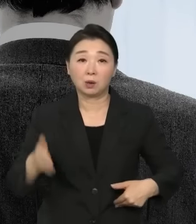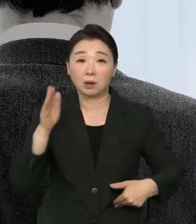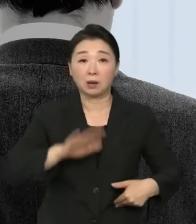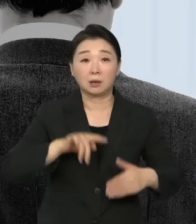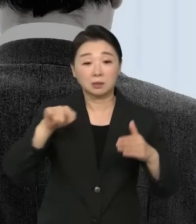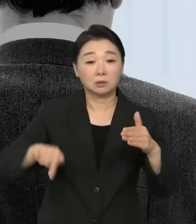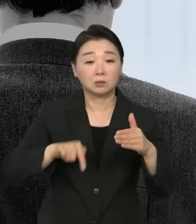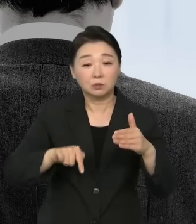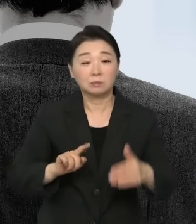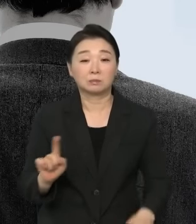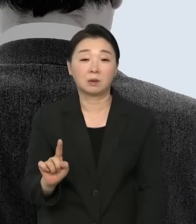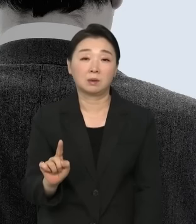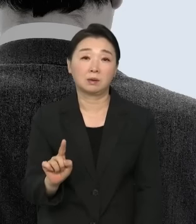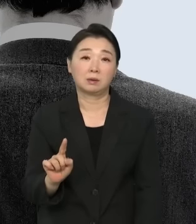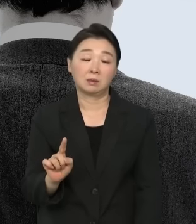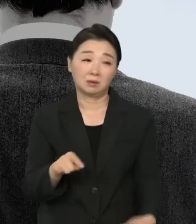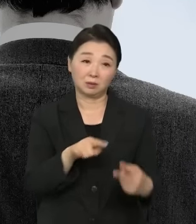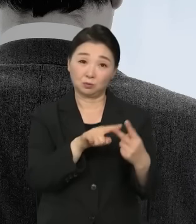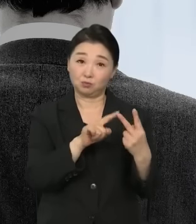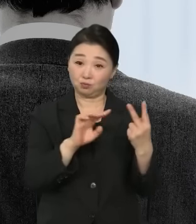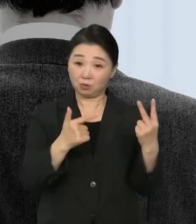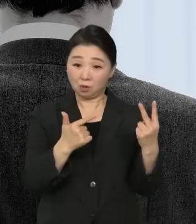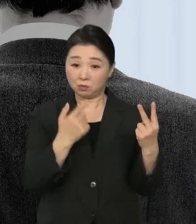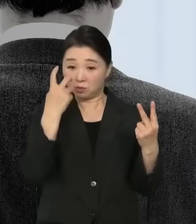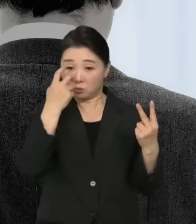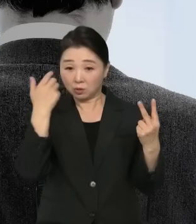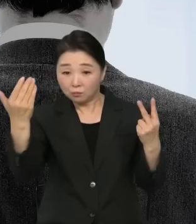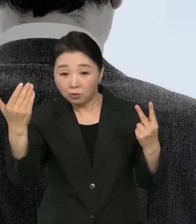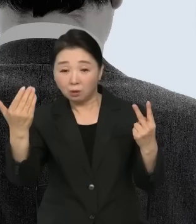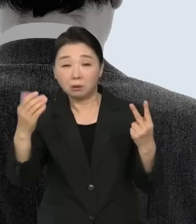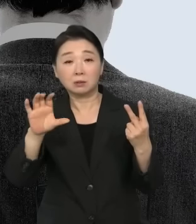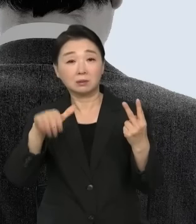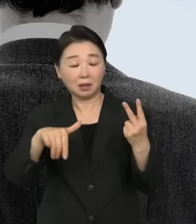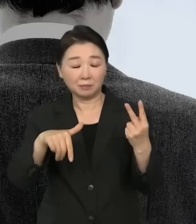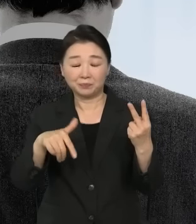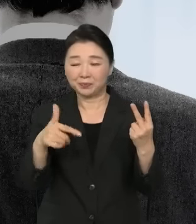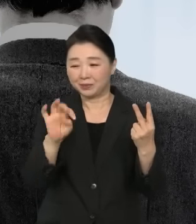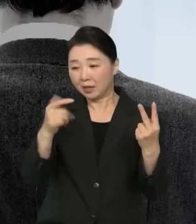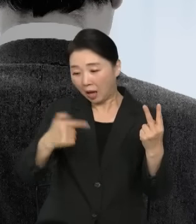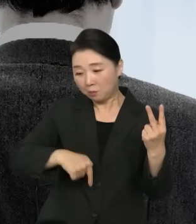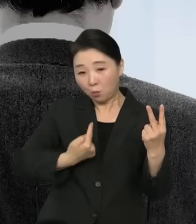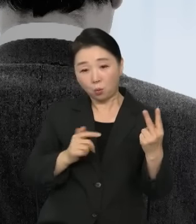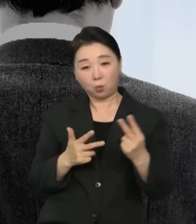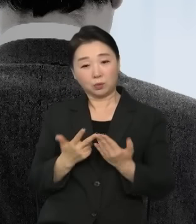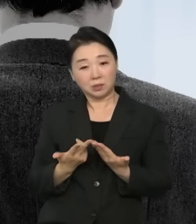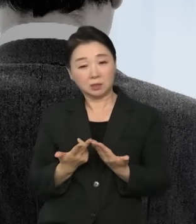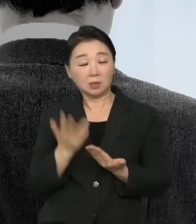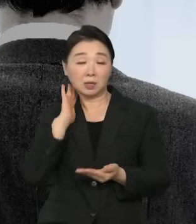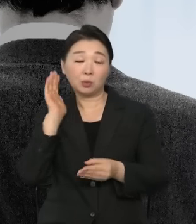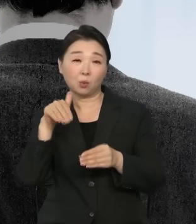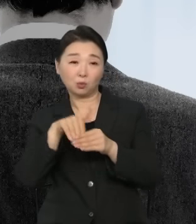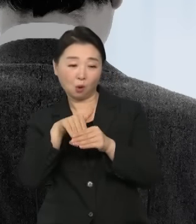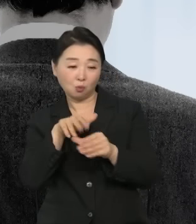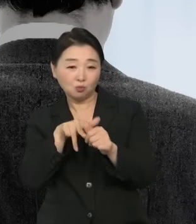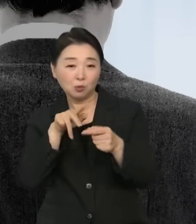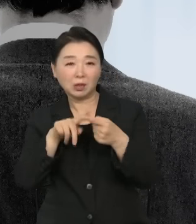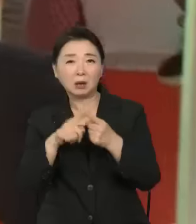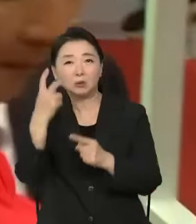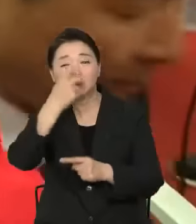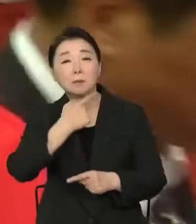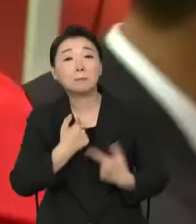"그런데 그중에 자기가대선후보로서어떤설문조사를한것같더라 ."지난